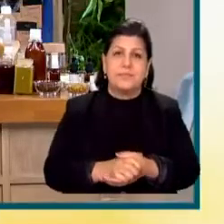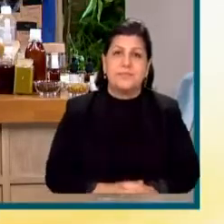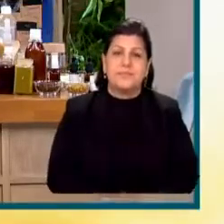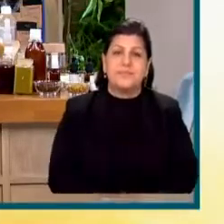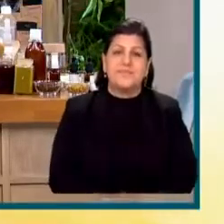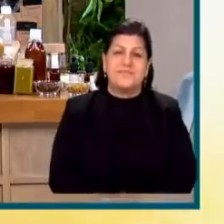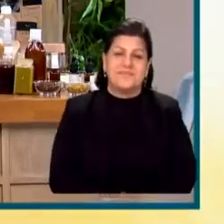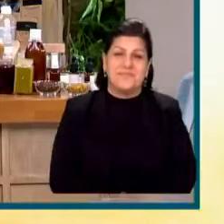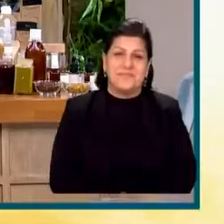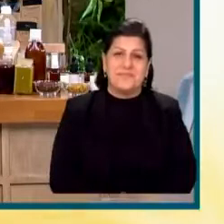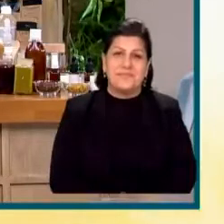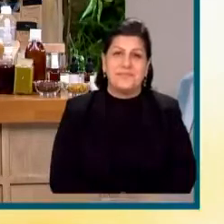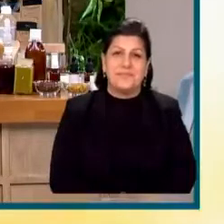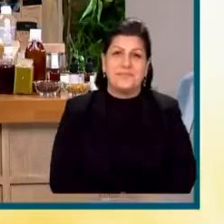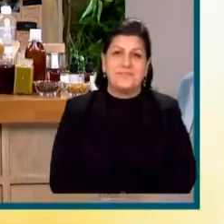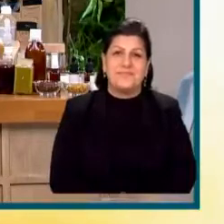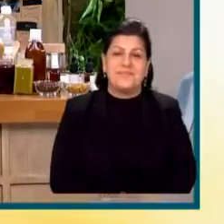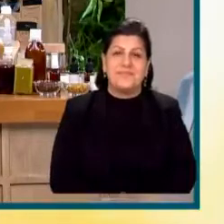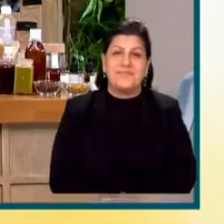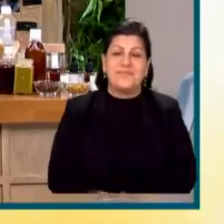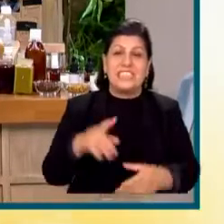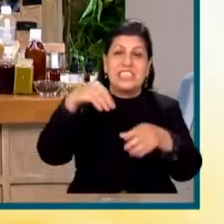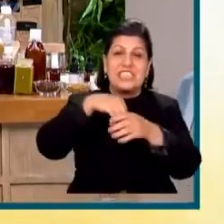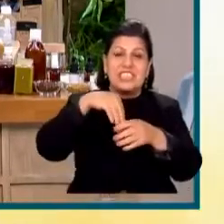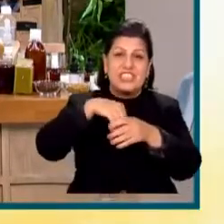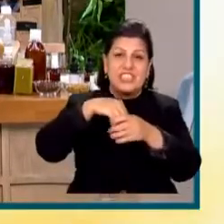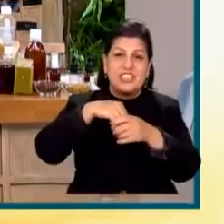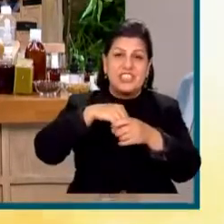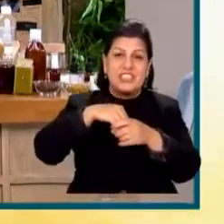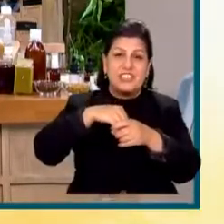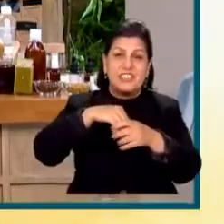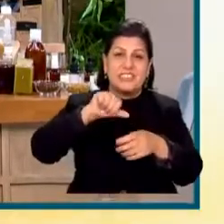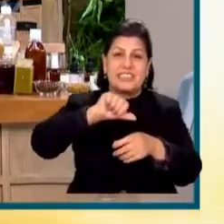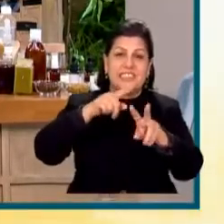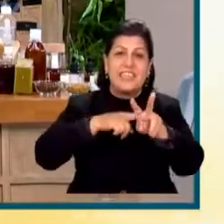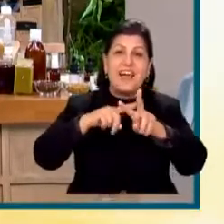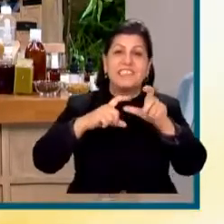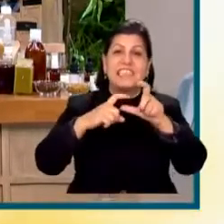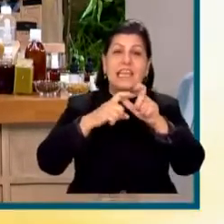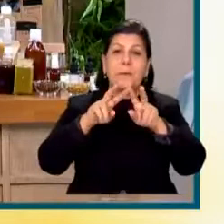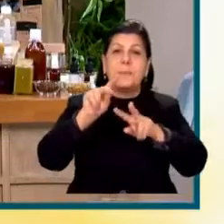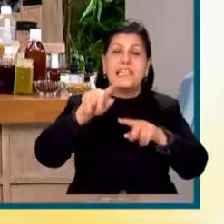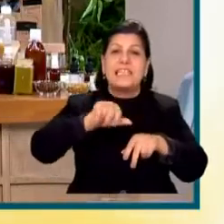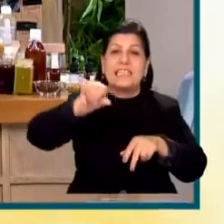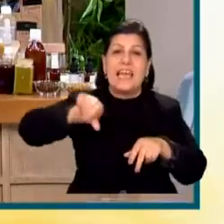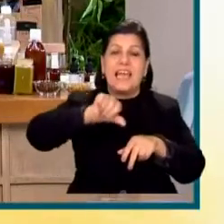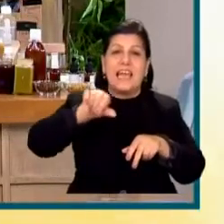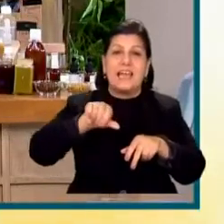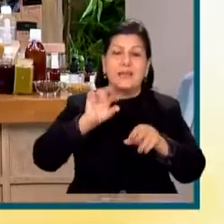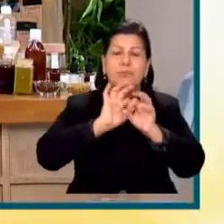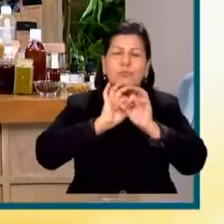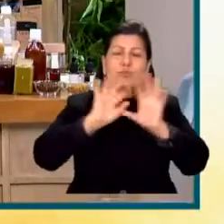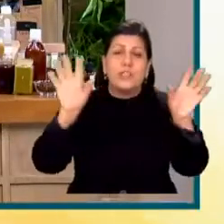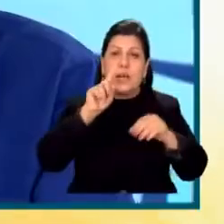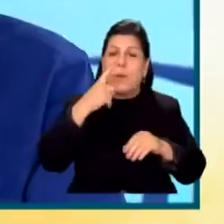Hepsi birbirine karıştı. Hepsi birbirine karıştı. Bakın bunun içerisinde bir paçuli yağımız var. Bir yasemin yağımız. Bunun bir dakika, zaten... Bunda... Muhteşem bir kokusu